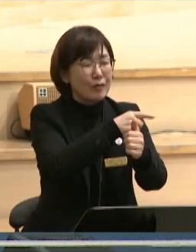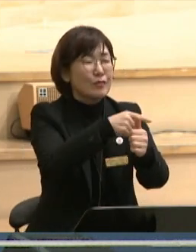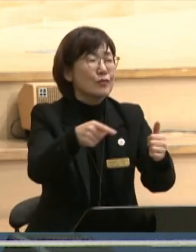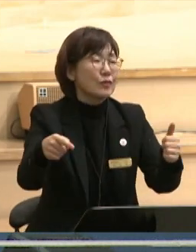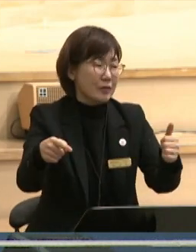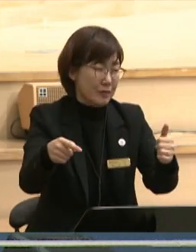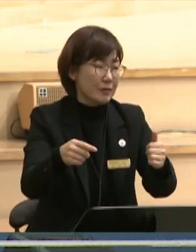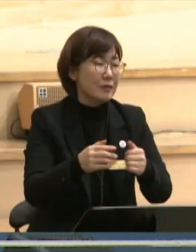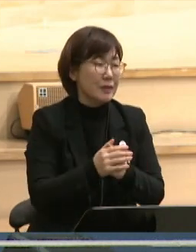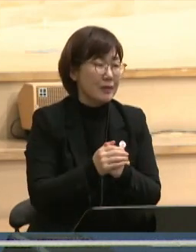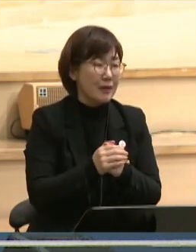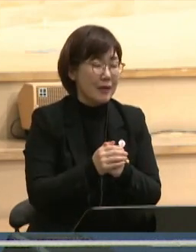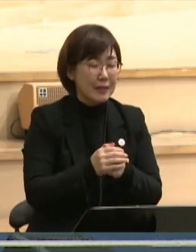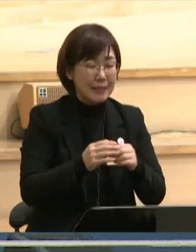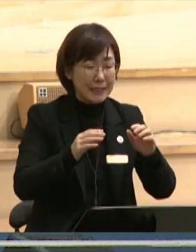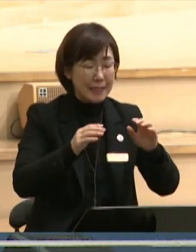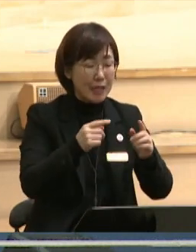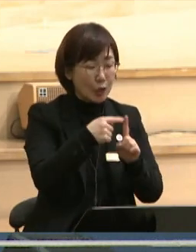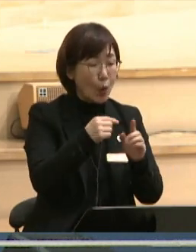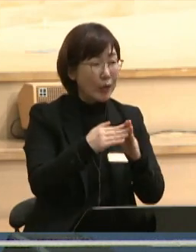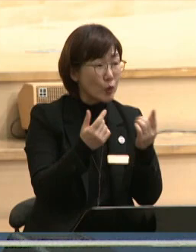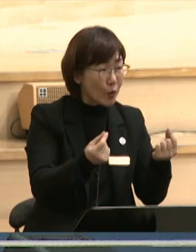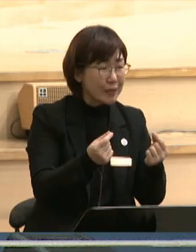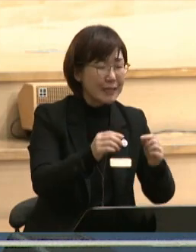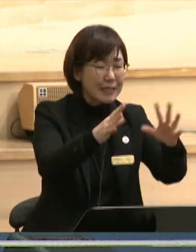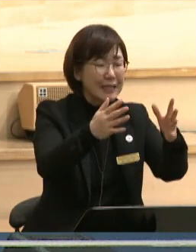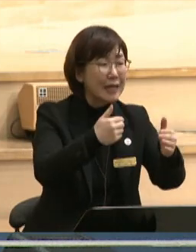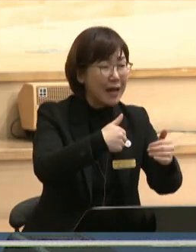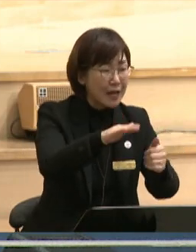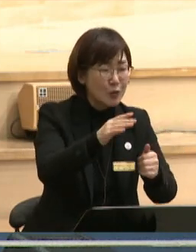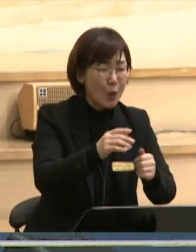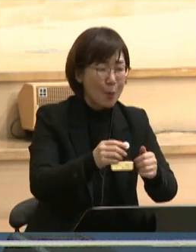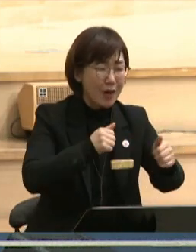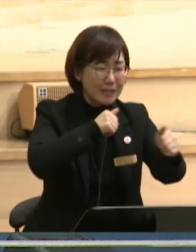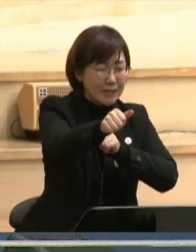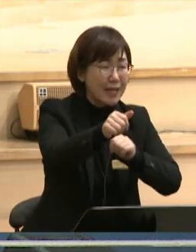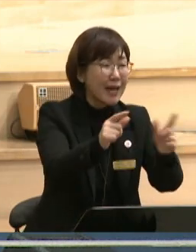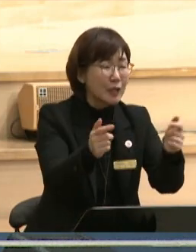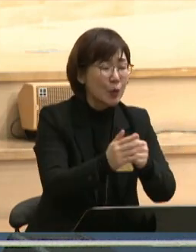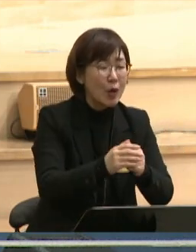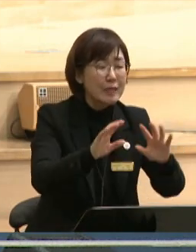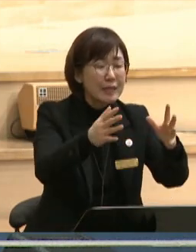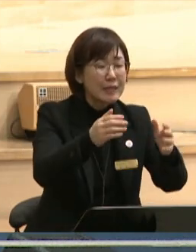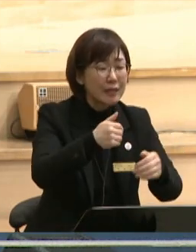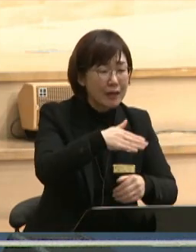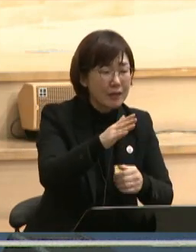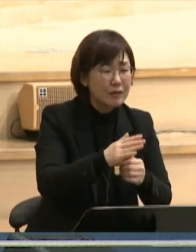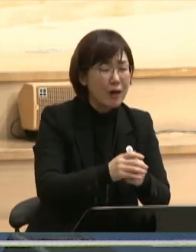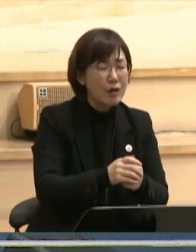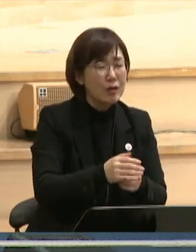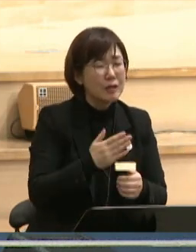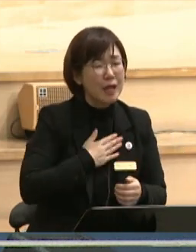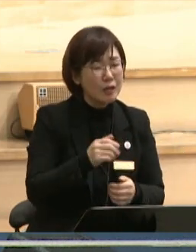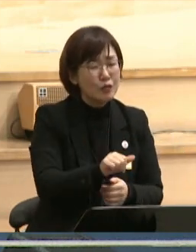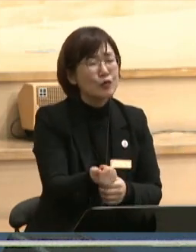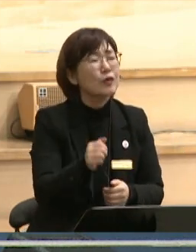교회도요 세상에 나가서 승리하는게 아닙니다 교회는 세상에 나가서 죽어야 하는 것입니다